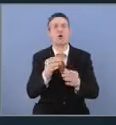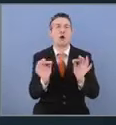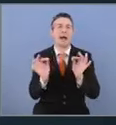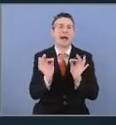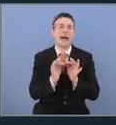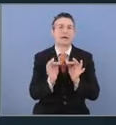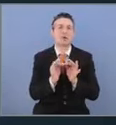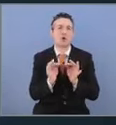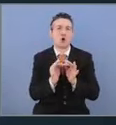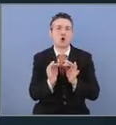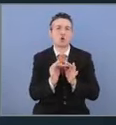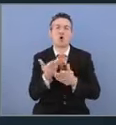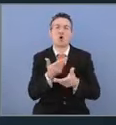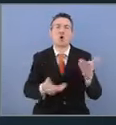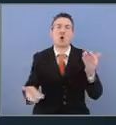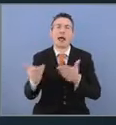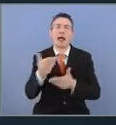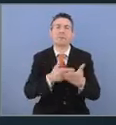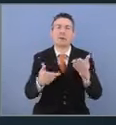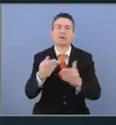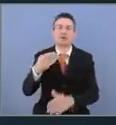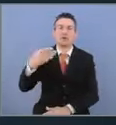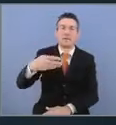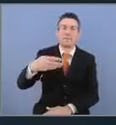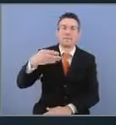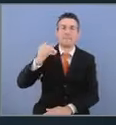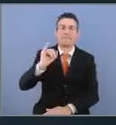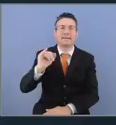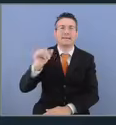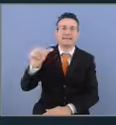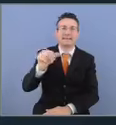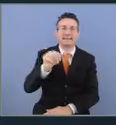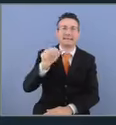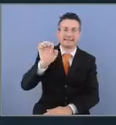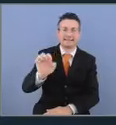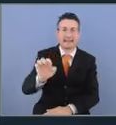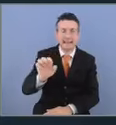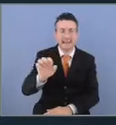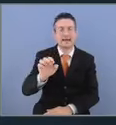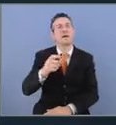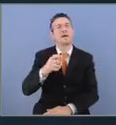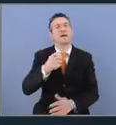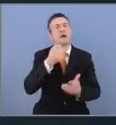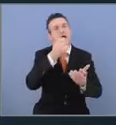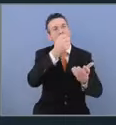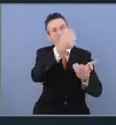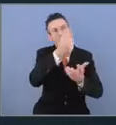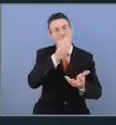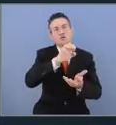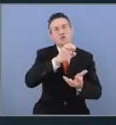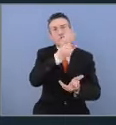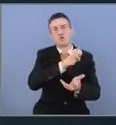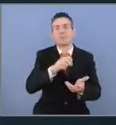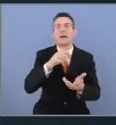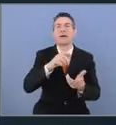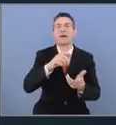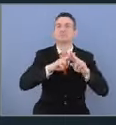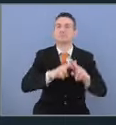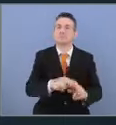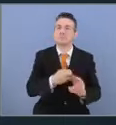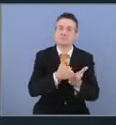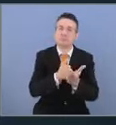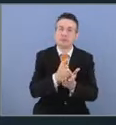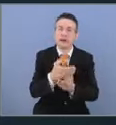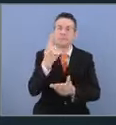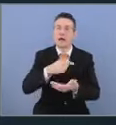collaborazione con il MISE per rendere permanenti le risorse dei fondi europei per cofinanziare contratti di sviluppo e accordi per